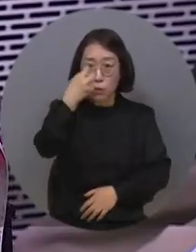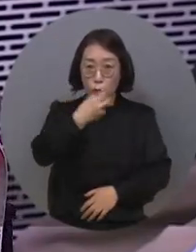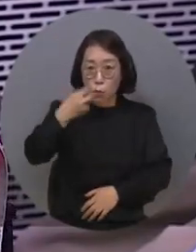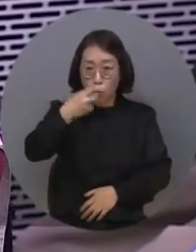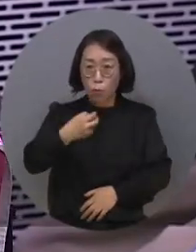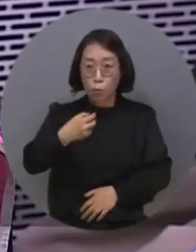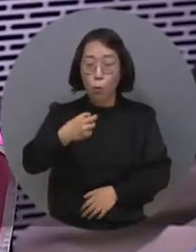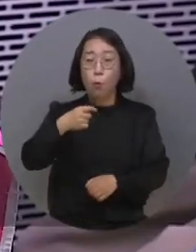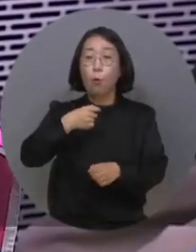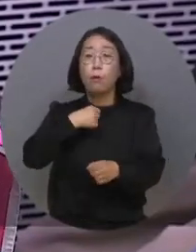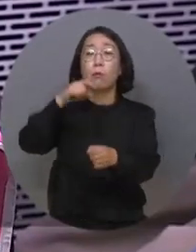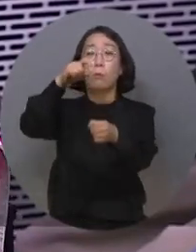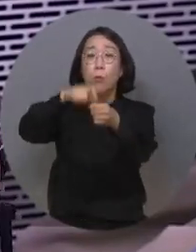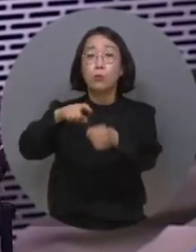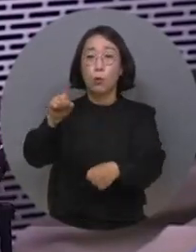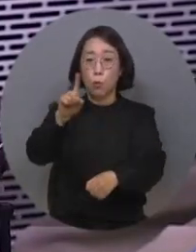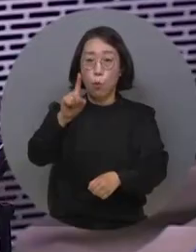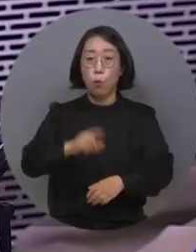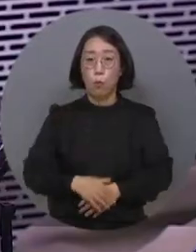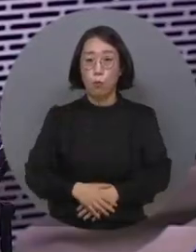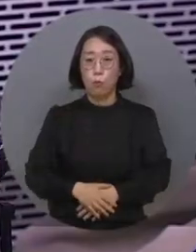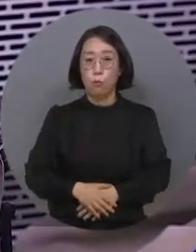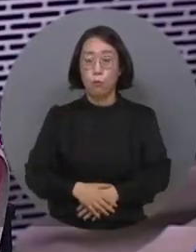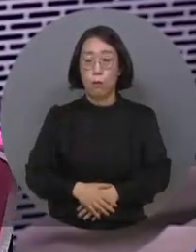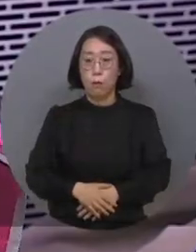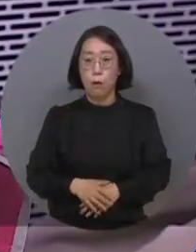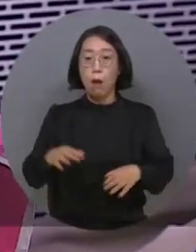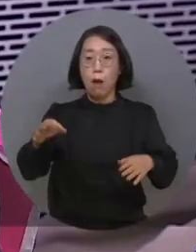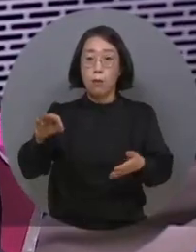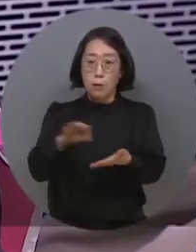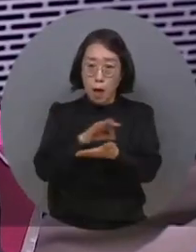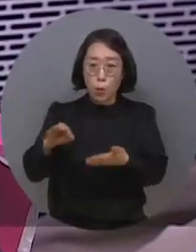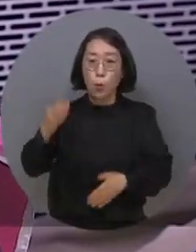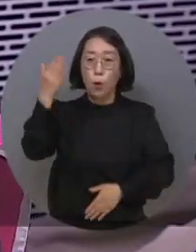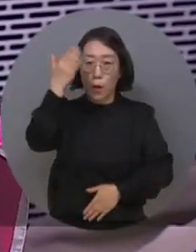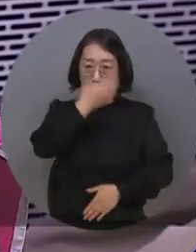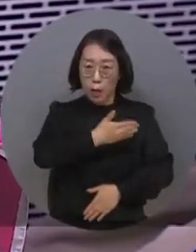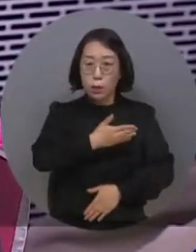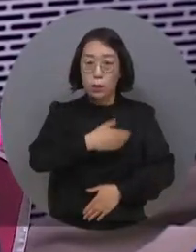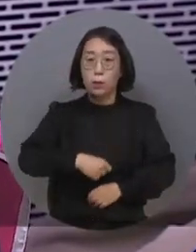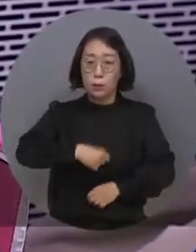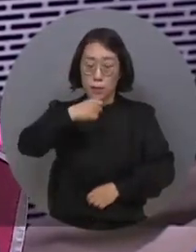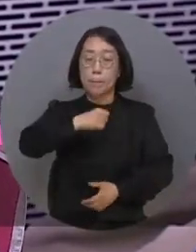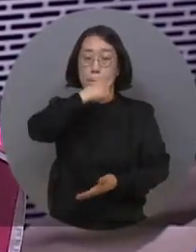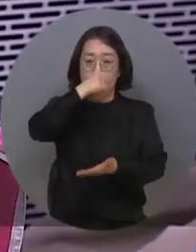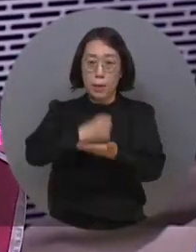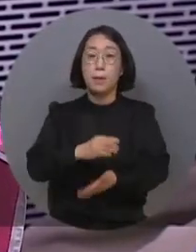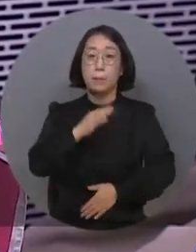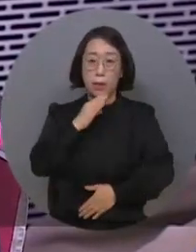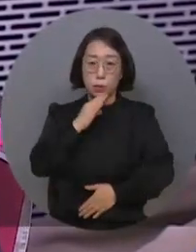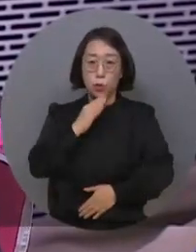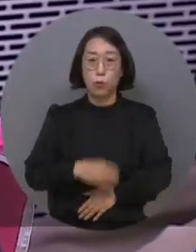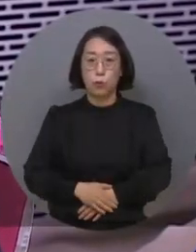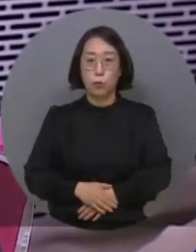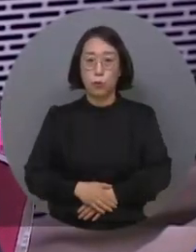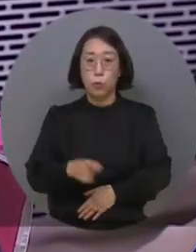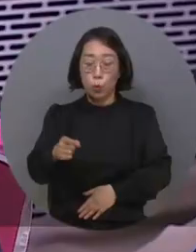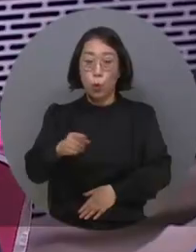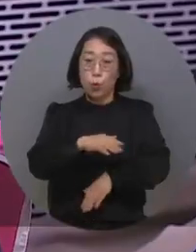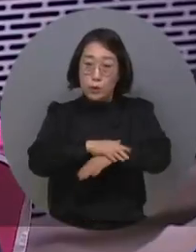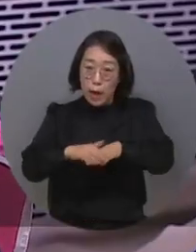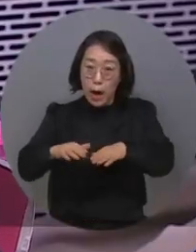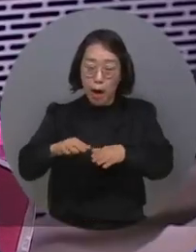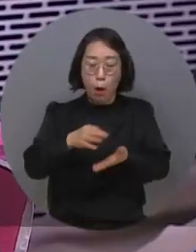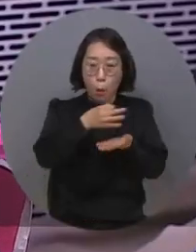하는 것이 무엇입니까? 투명하게 관리돼야 됩니다. 동의합니다. 그리고 제대로